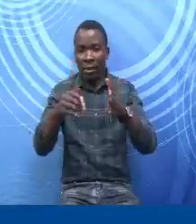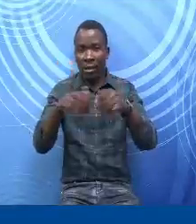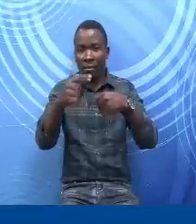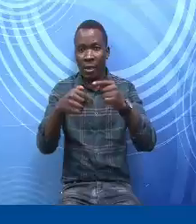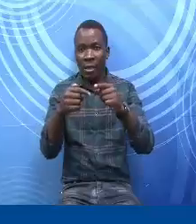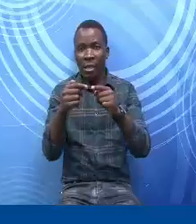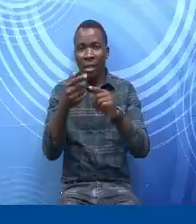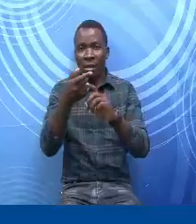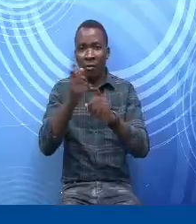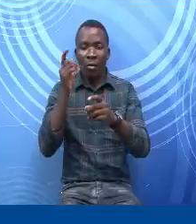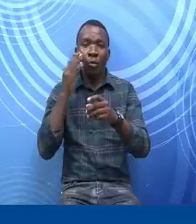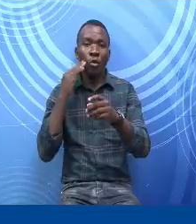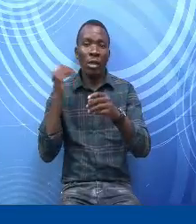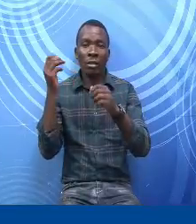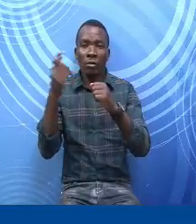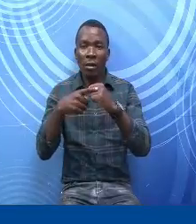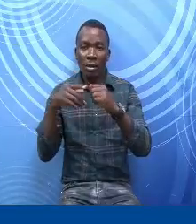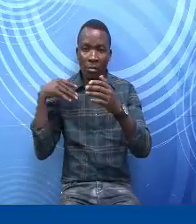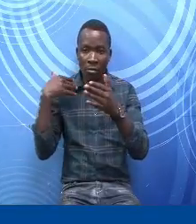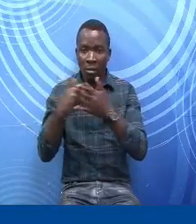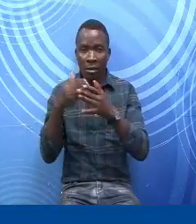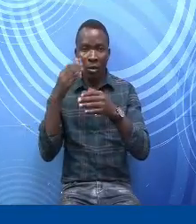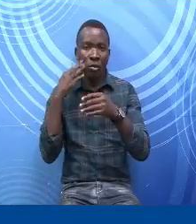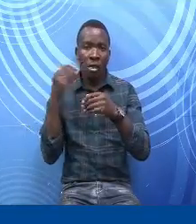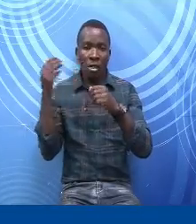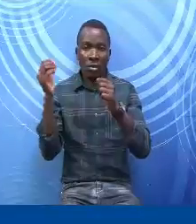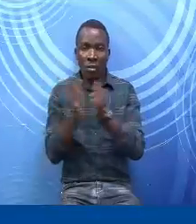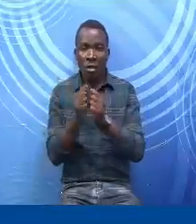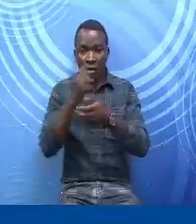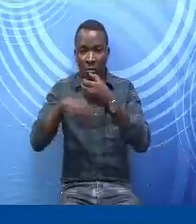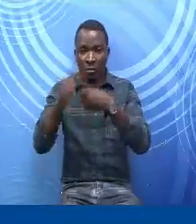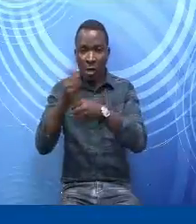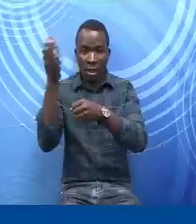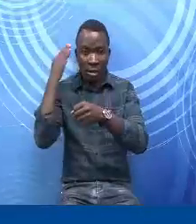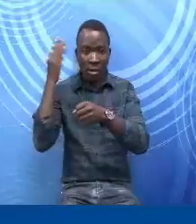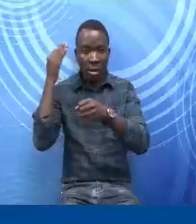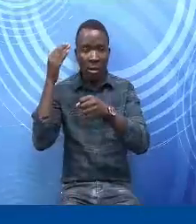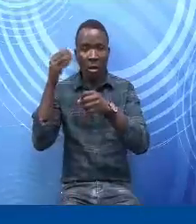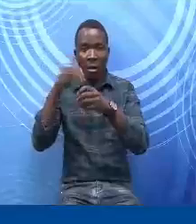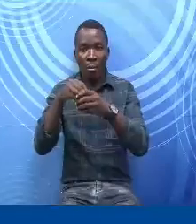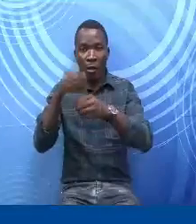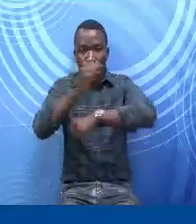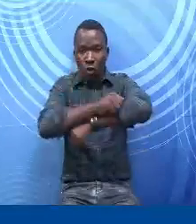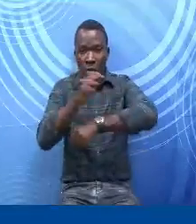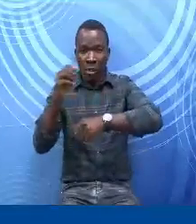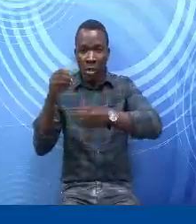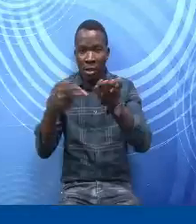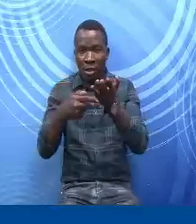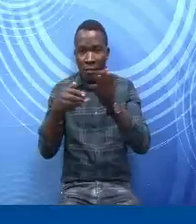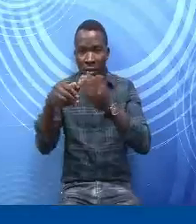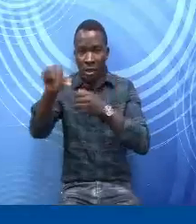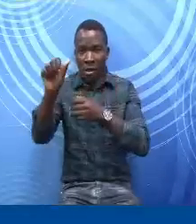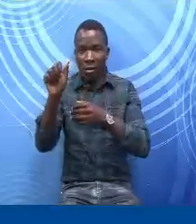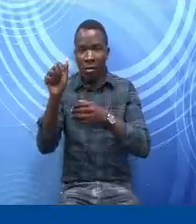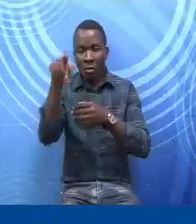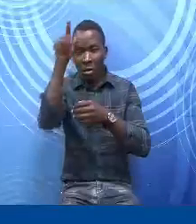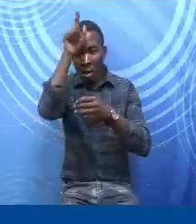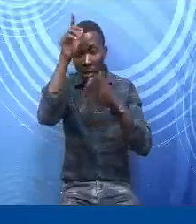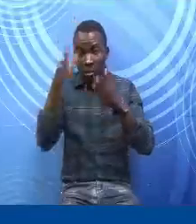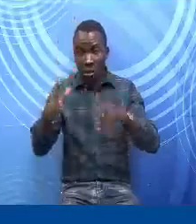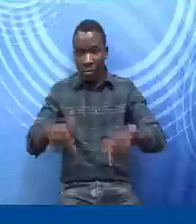kwa cumi mu mwaka ushize, nibwo mu ishuri rya TVT Musambu mu murenge wa Kibungo mu karere ka Ngoma hatangiye kubamo abaturage bari bari mu kato kubera gukekwaho icyorezo